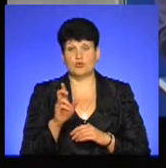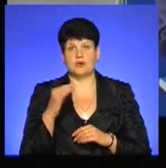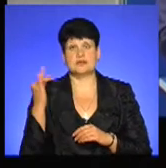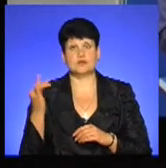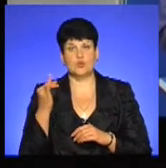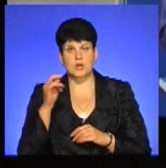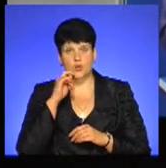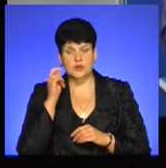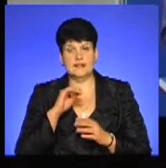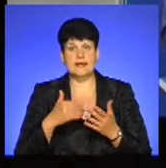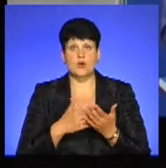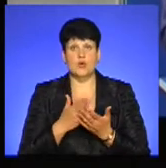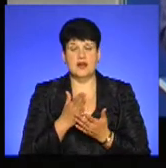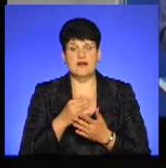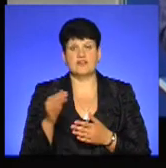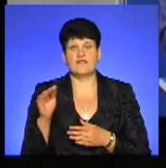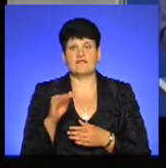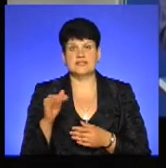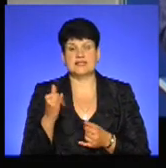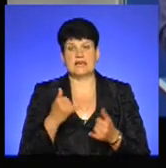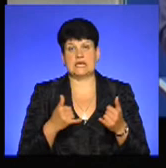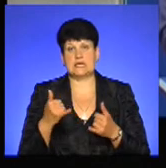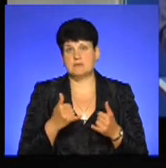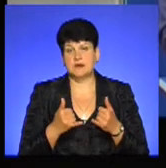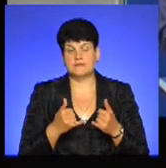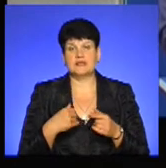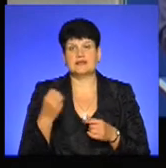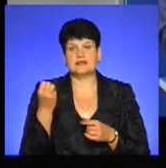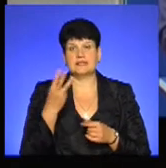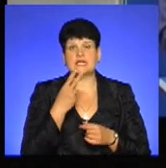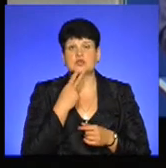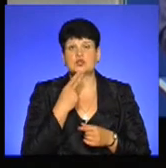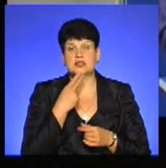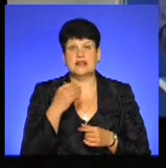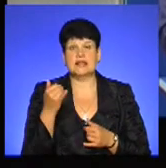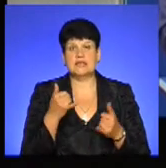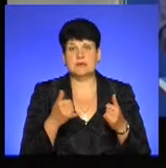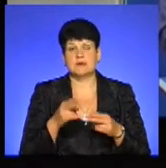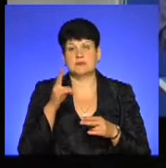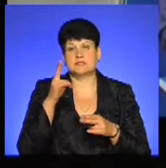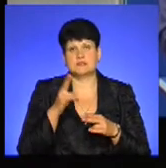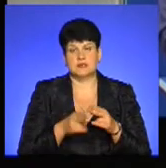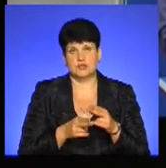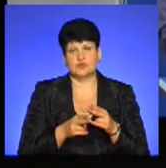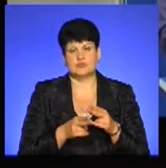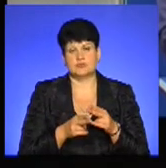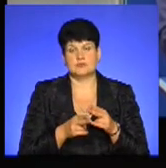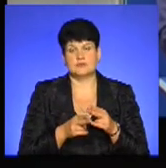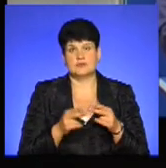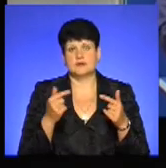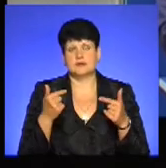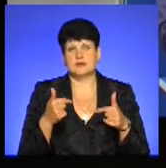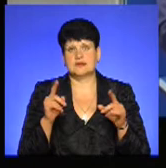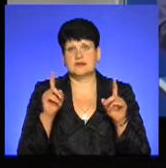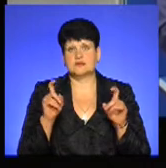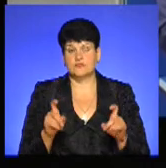України, географія, фізика і хімія. І 13 червня хімією ми будемо завершувати основну сесію тестування.